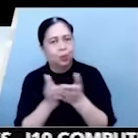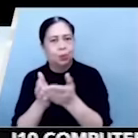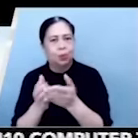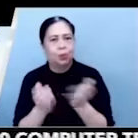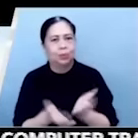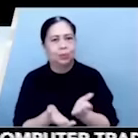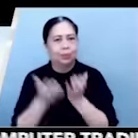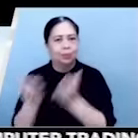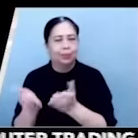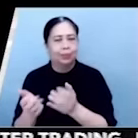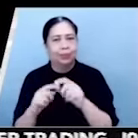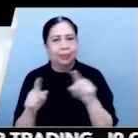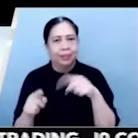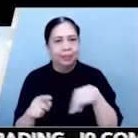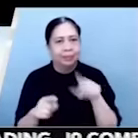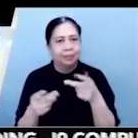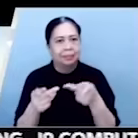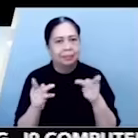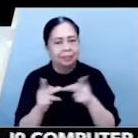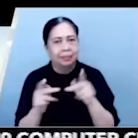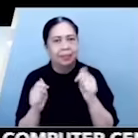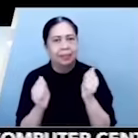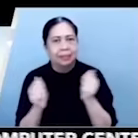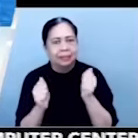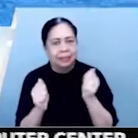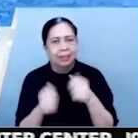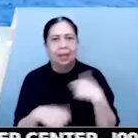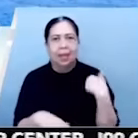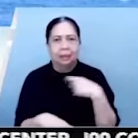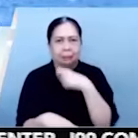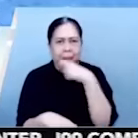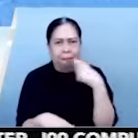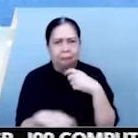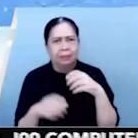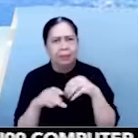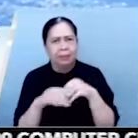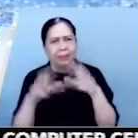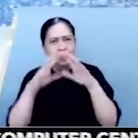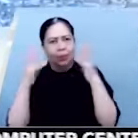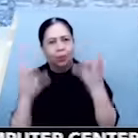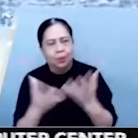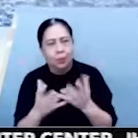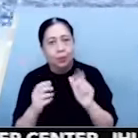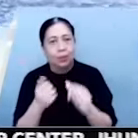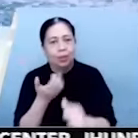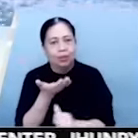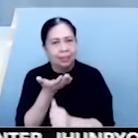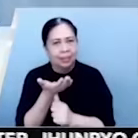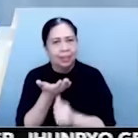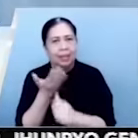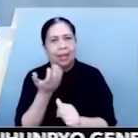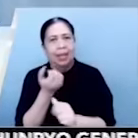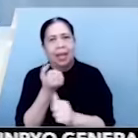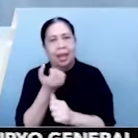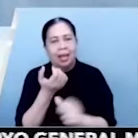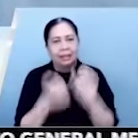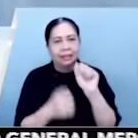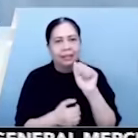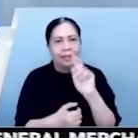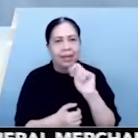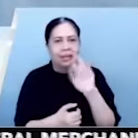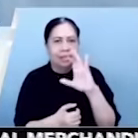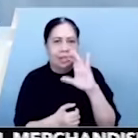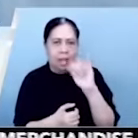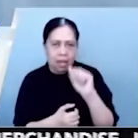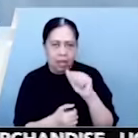sa coldest kundi sa tinuturing din driest continent sa ating planeta. Ang Antarctica. Katatapos ka lamang ng cruise ko, nagpunta ako ng Antarctica at ang